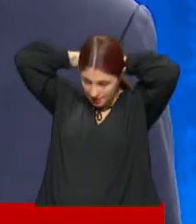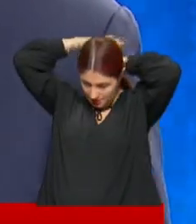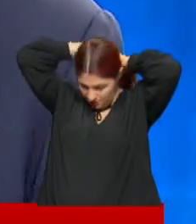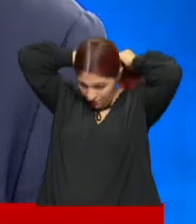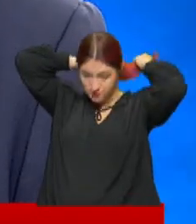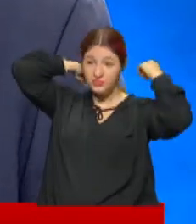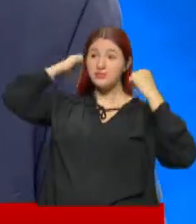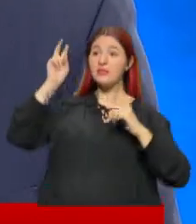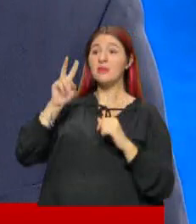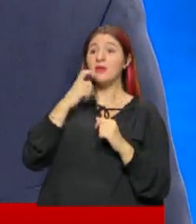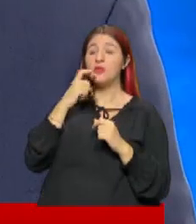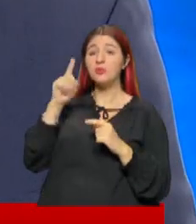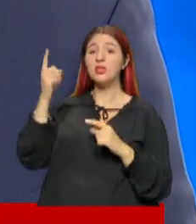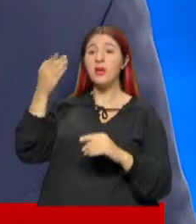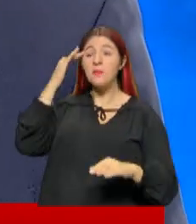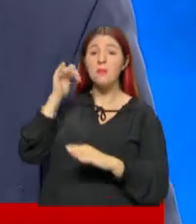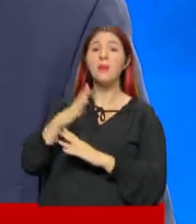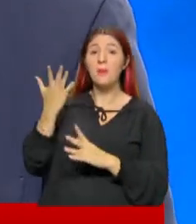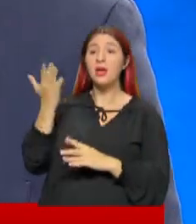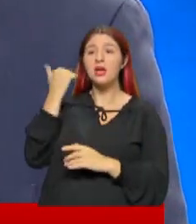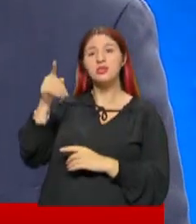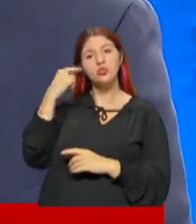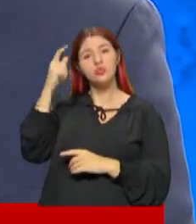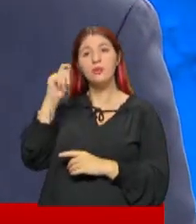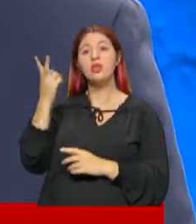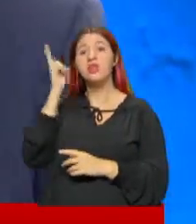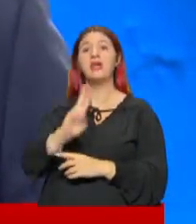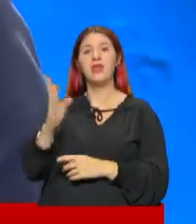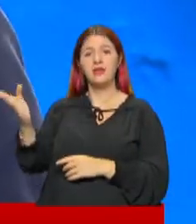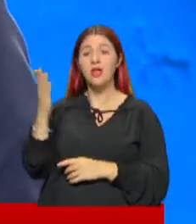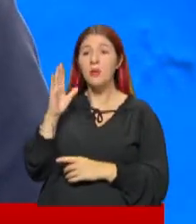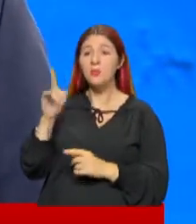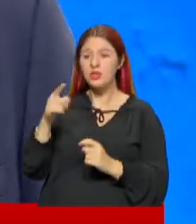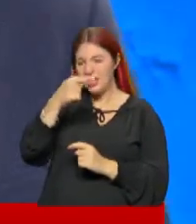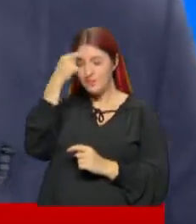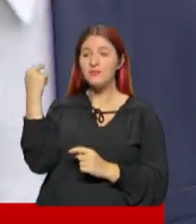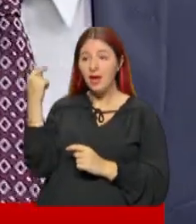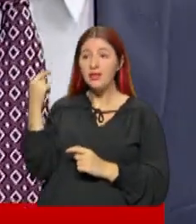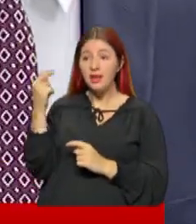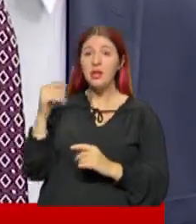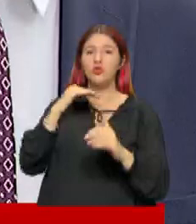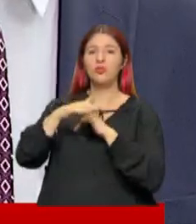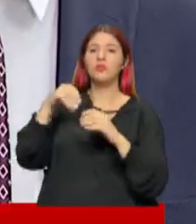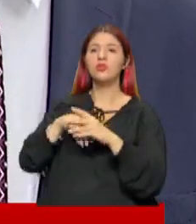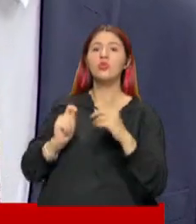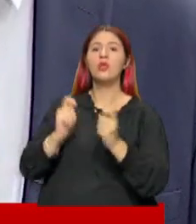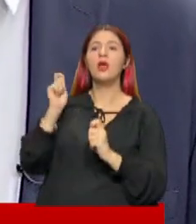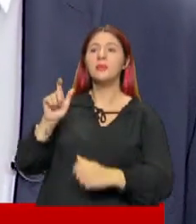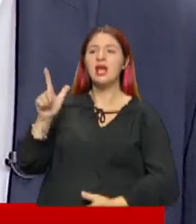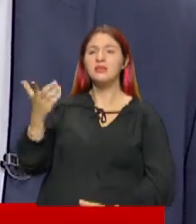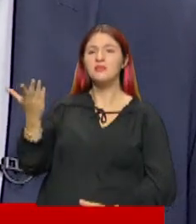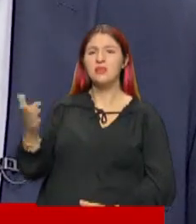yıldır bu iktidar batıramadıysa varın gerisini siz düşünün. Ne kadar zengin bir ülkemiz var. Ama bu olanakların halk için kullanılması